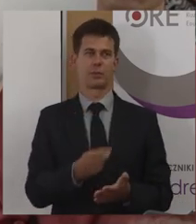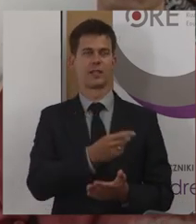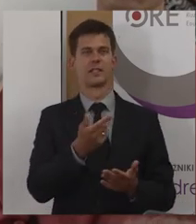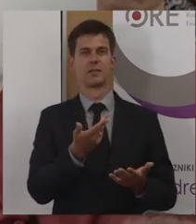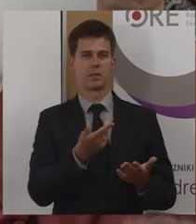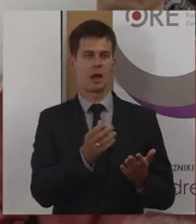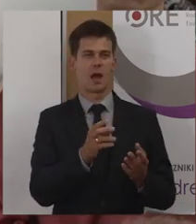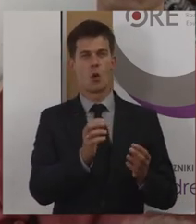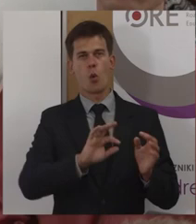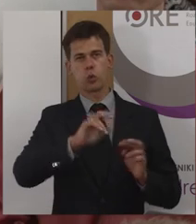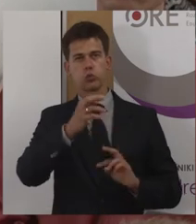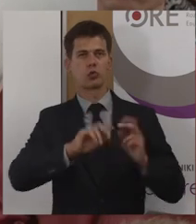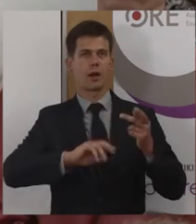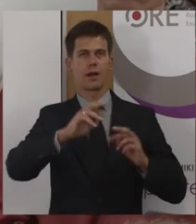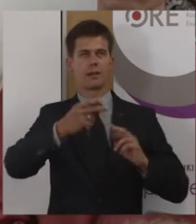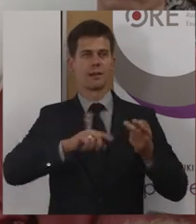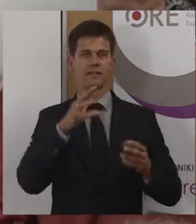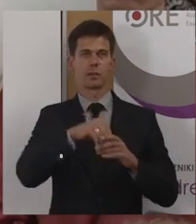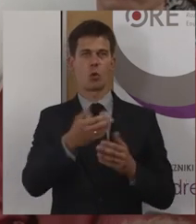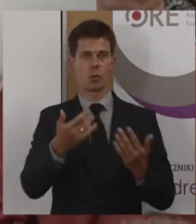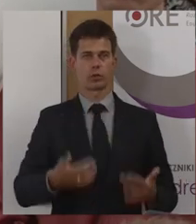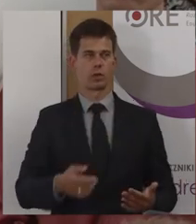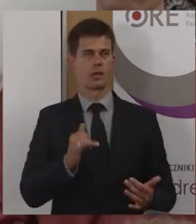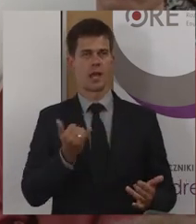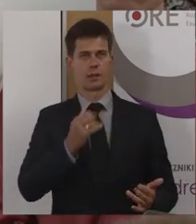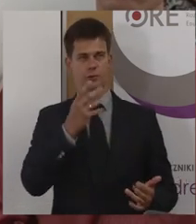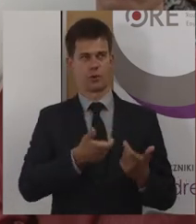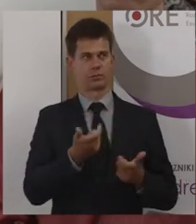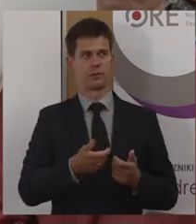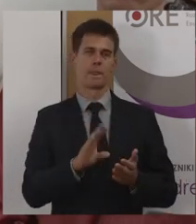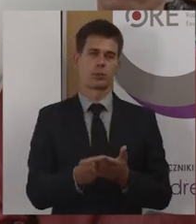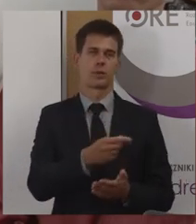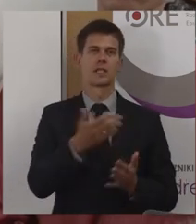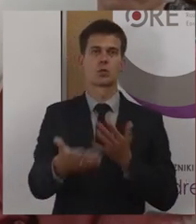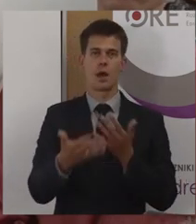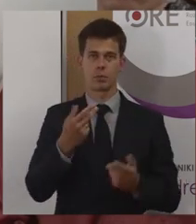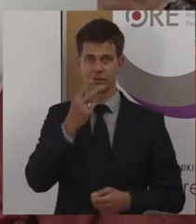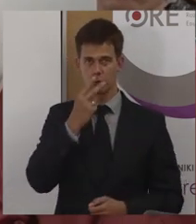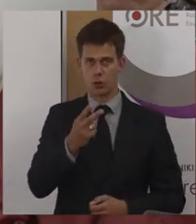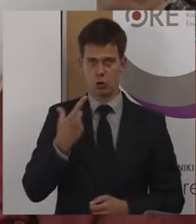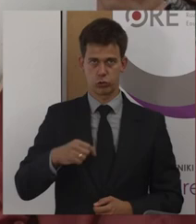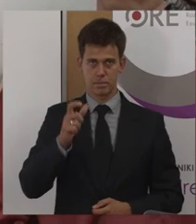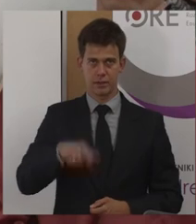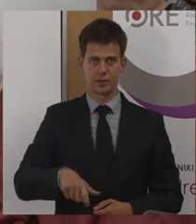tych niewidomych tą animację? Jak przełożyć, jaka jest czytelność na przykład dla osoby słabowidzącej,